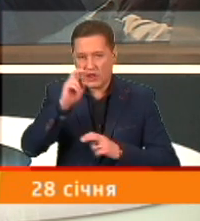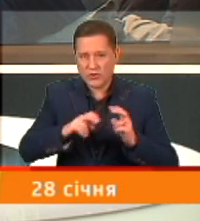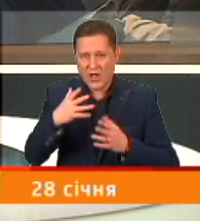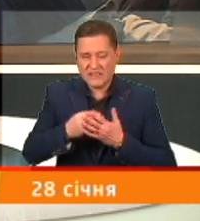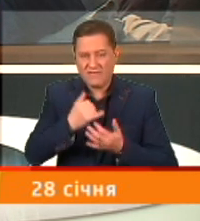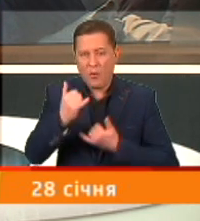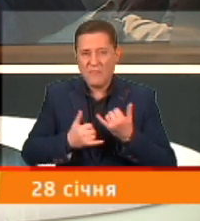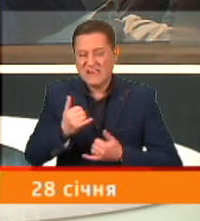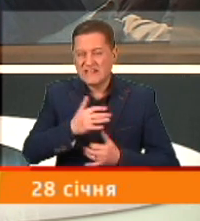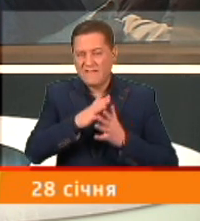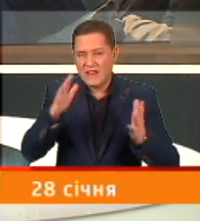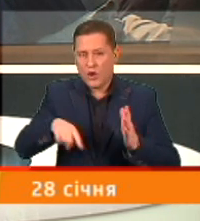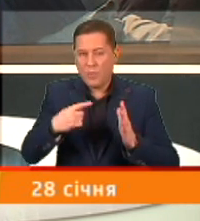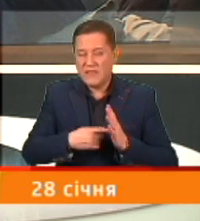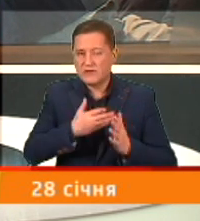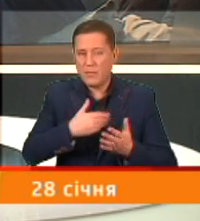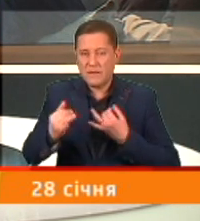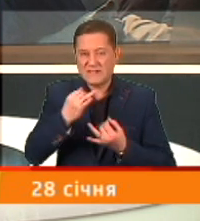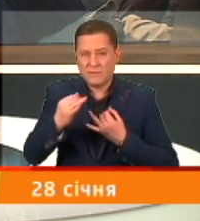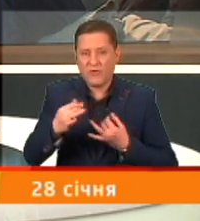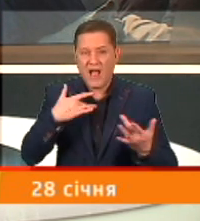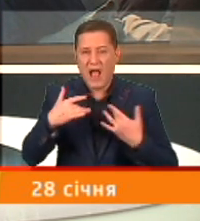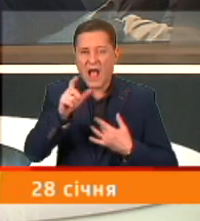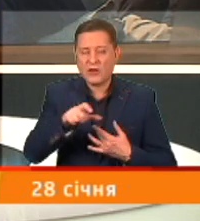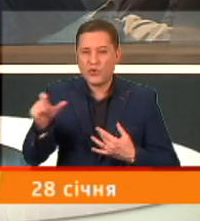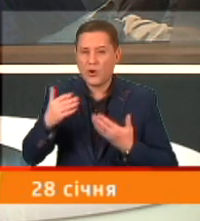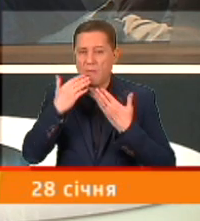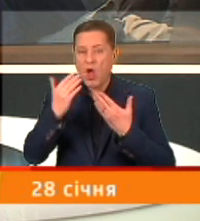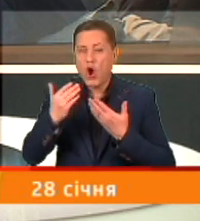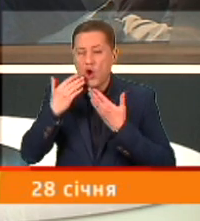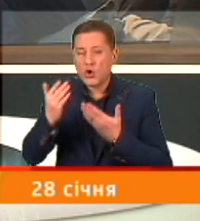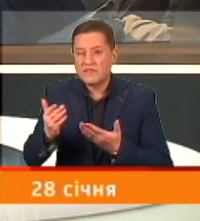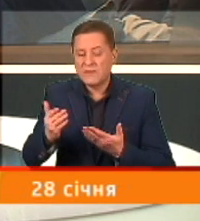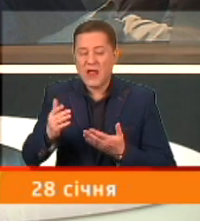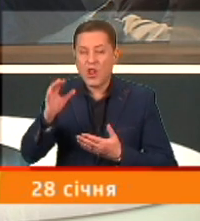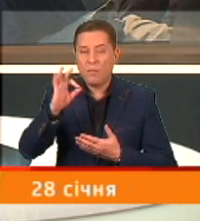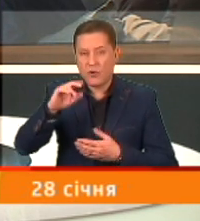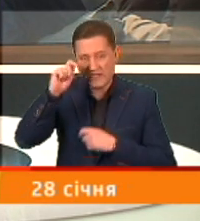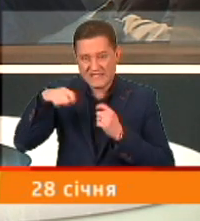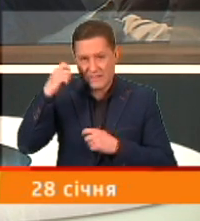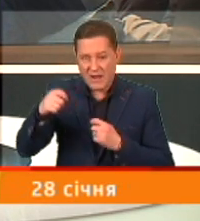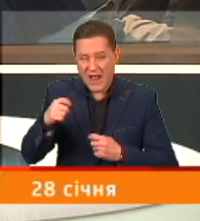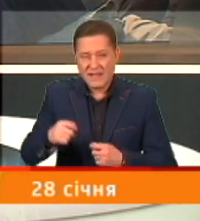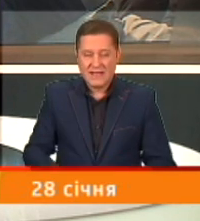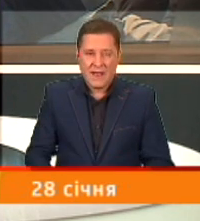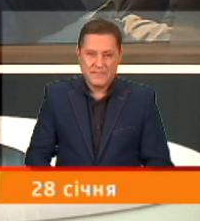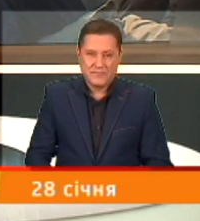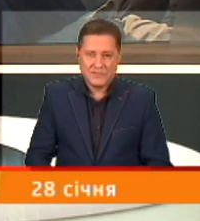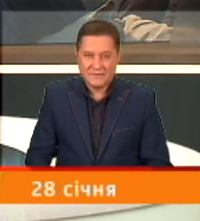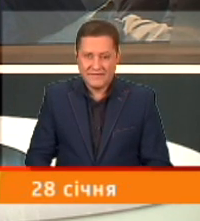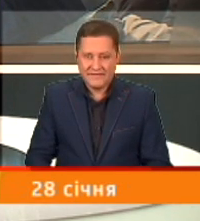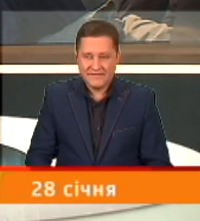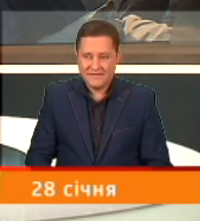місті. Напередодні прем'єри ми поспілкувалися з акторами і розпитали про знімання і пристрасті поза знімальним